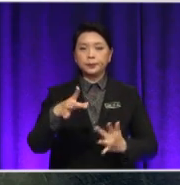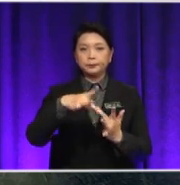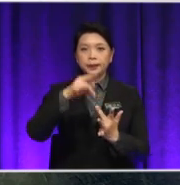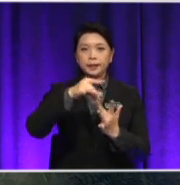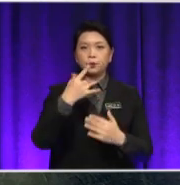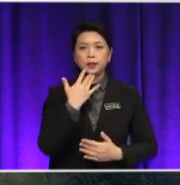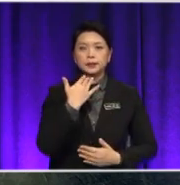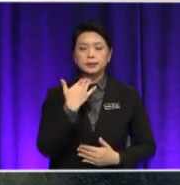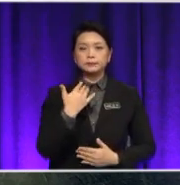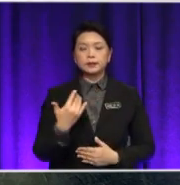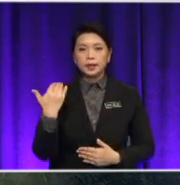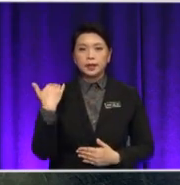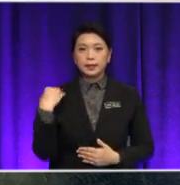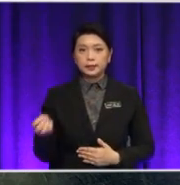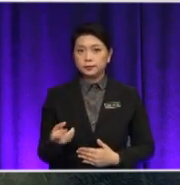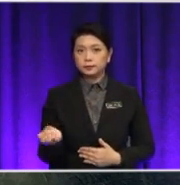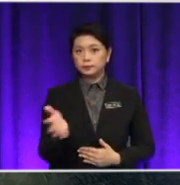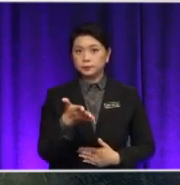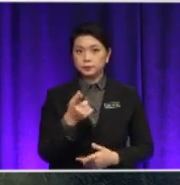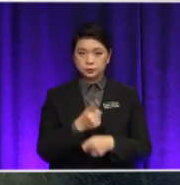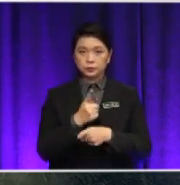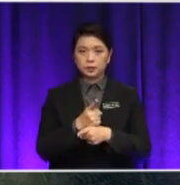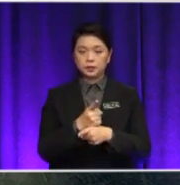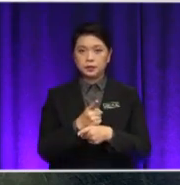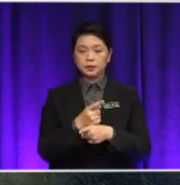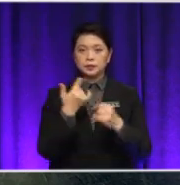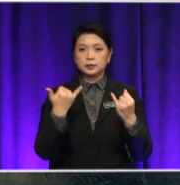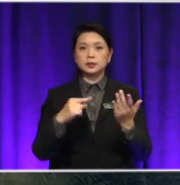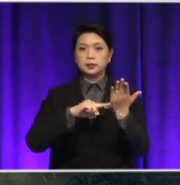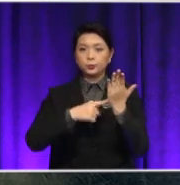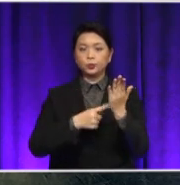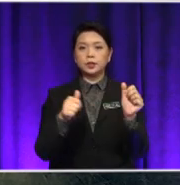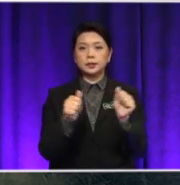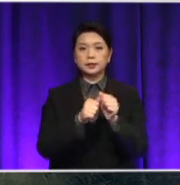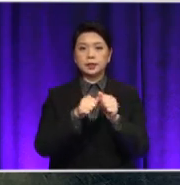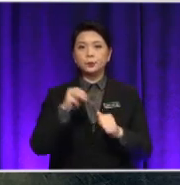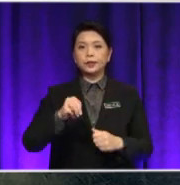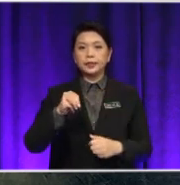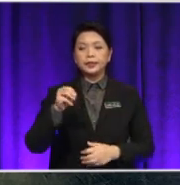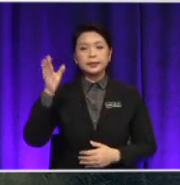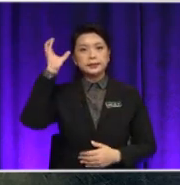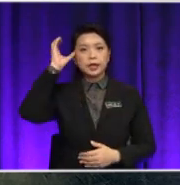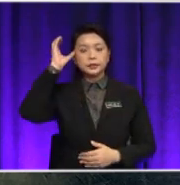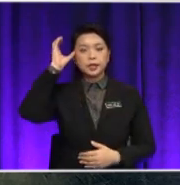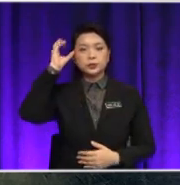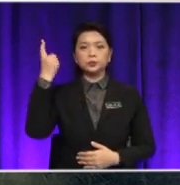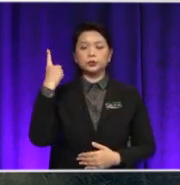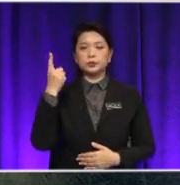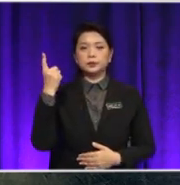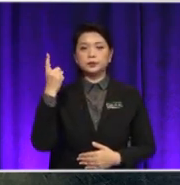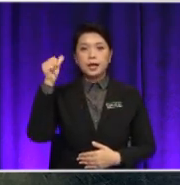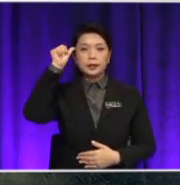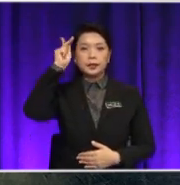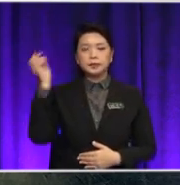situ. Jadi kita pilih warna untuk mereka, kita lontarkan. Kita mulakan Chandra Bhushan dahulu. Okey Chandra, bersedia? Alright. Saya akan